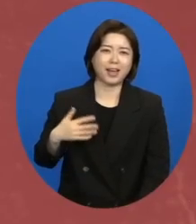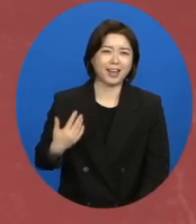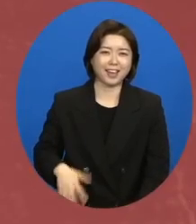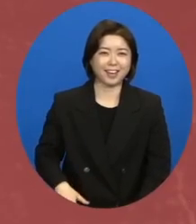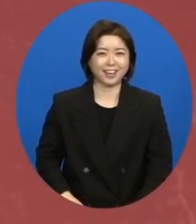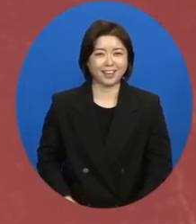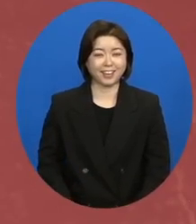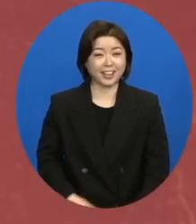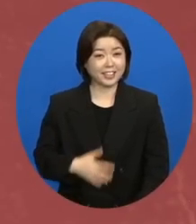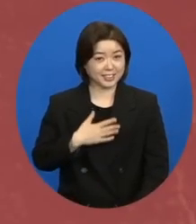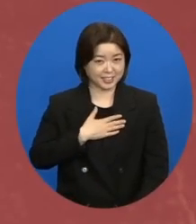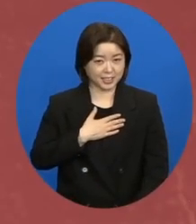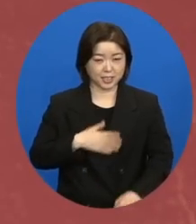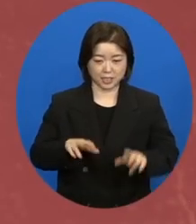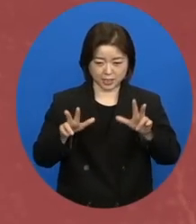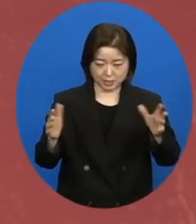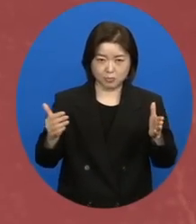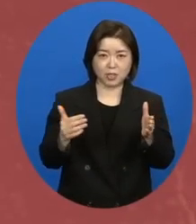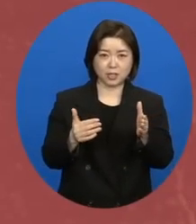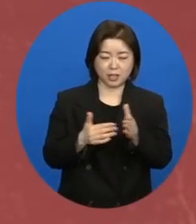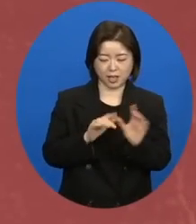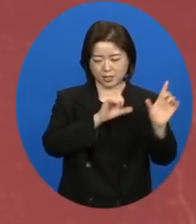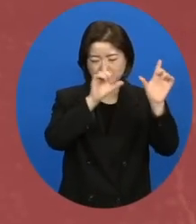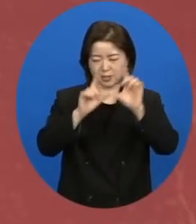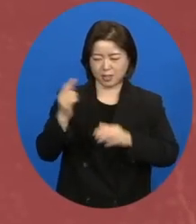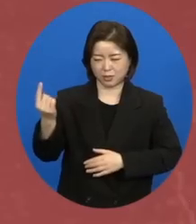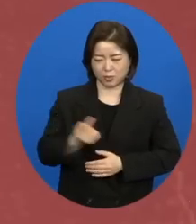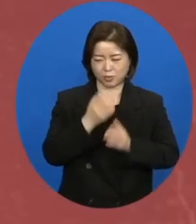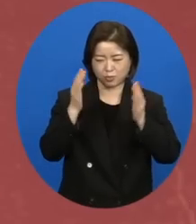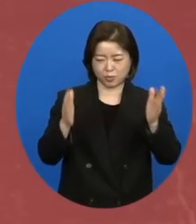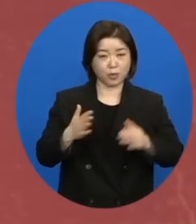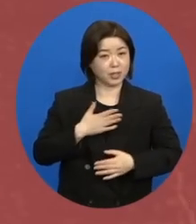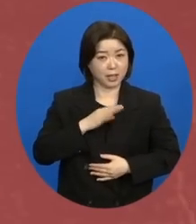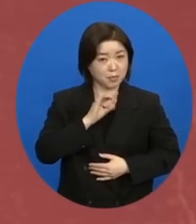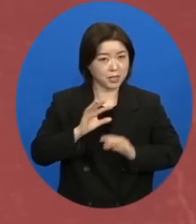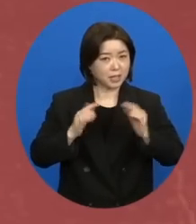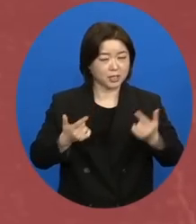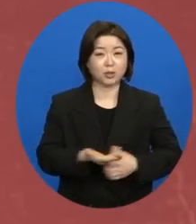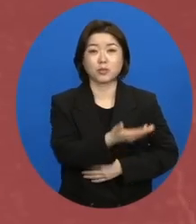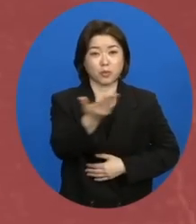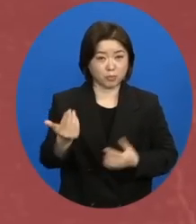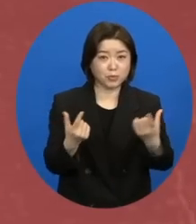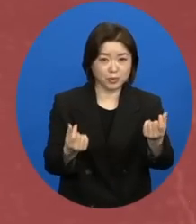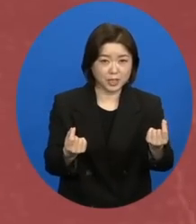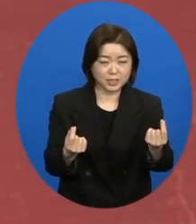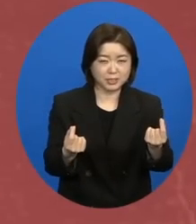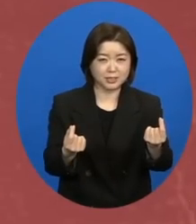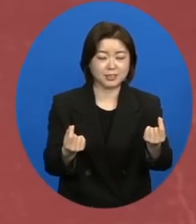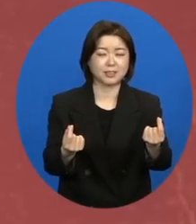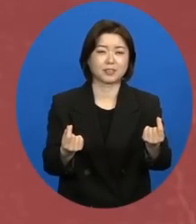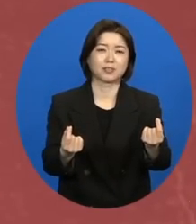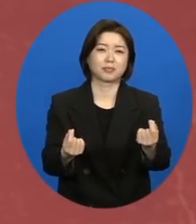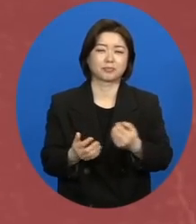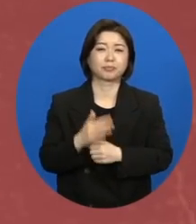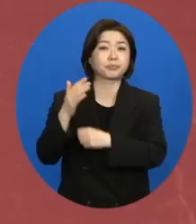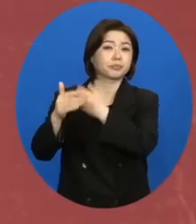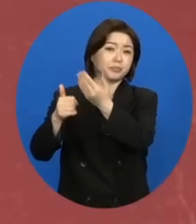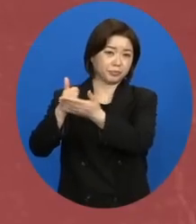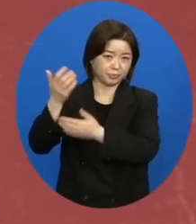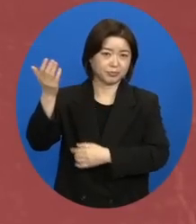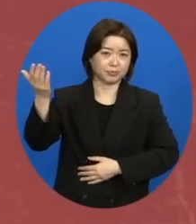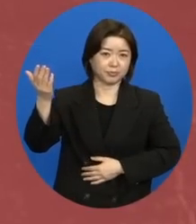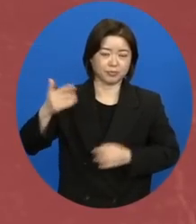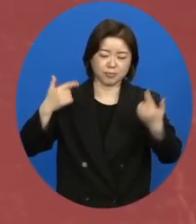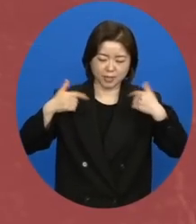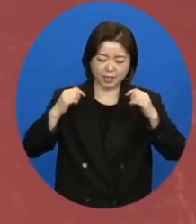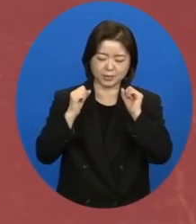제가요 지금까지 지내오면서 저만 그러겠어요? 여러분 안 그래요? 하나님이